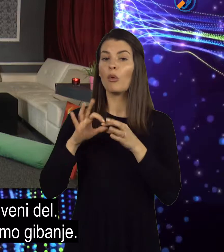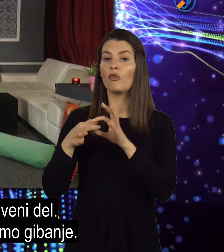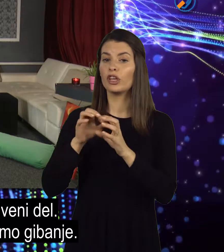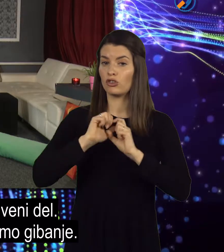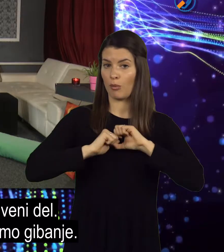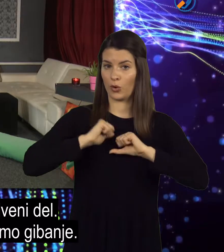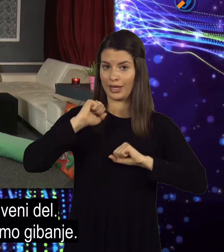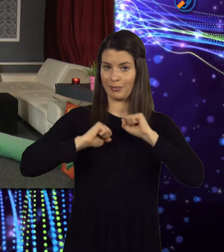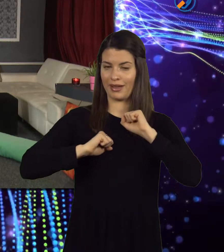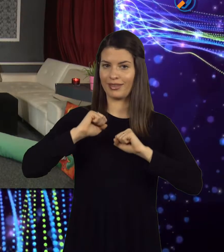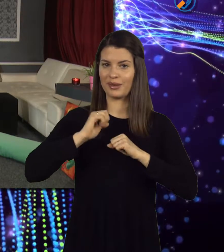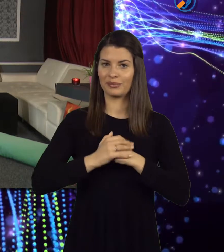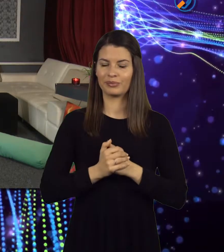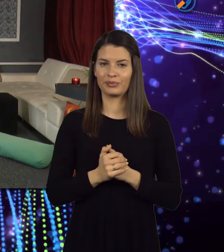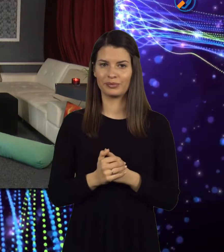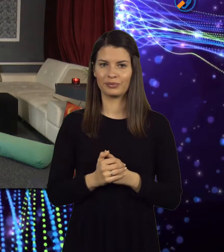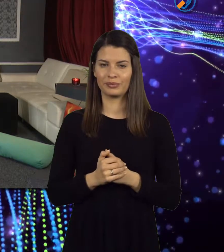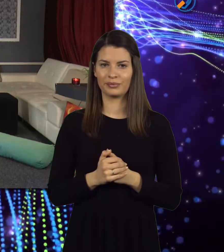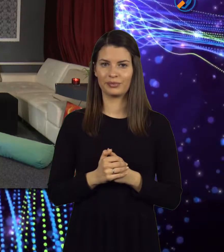povežemo gibanje.